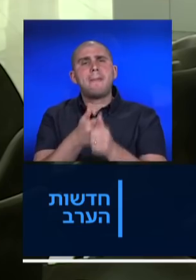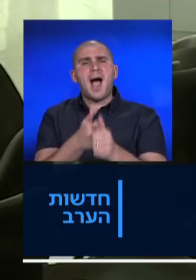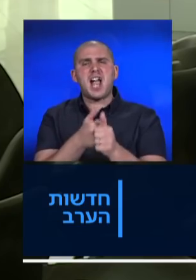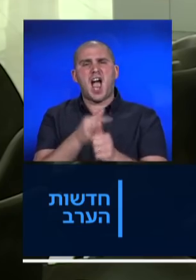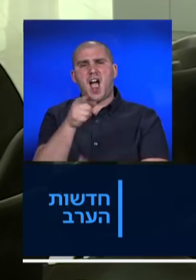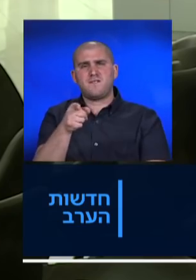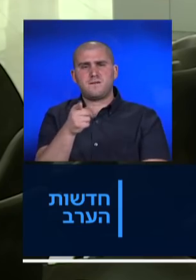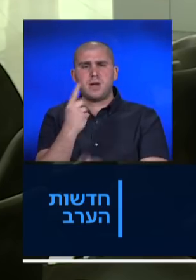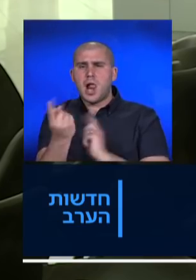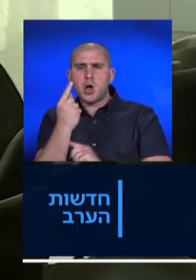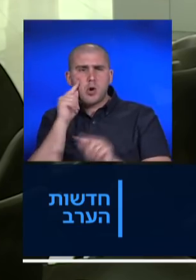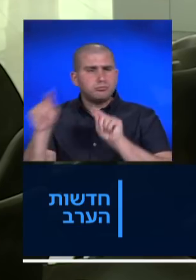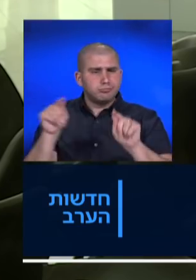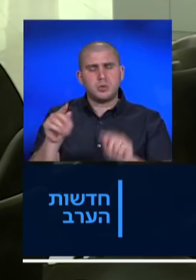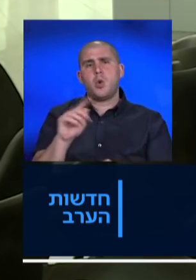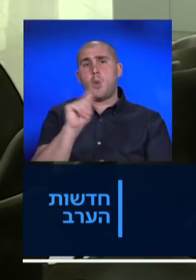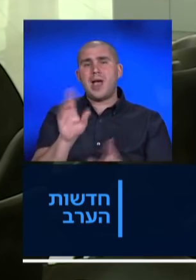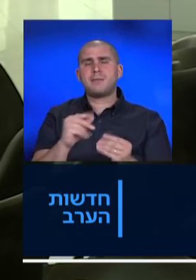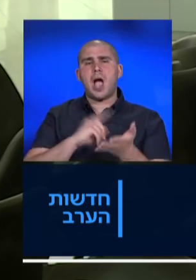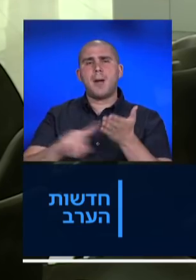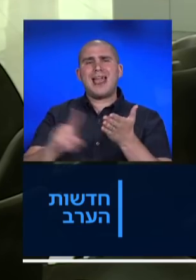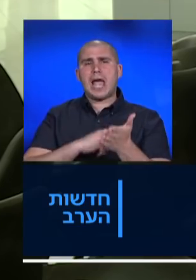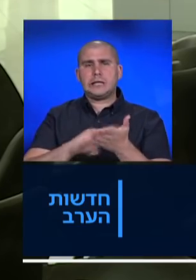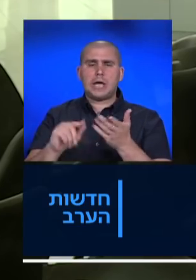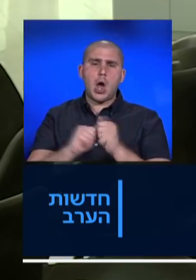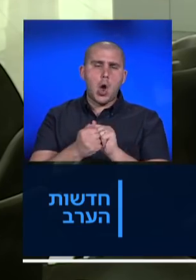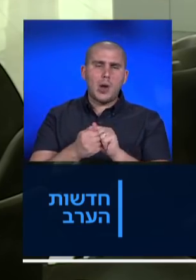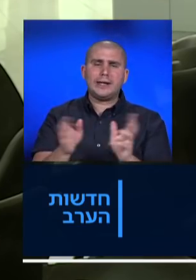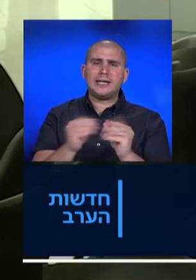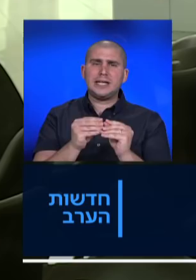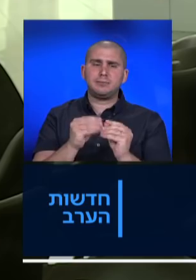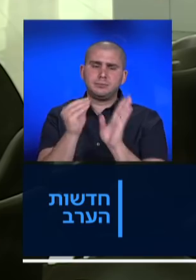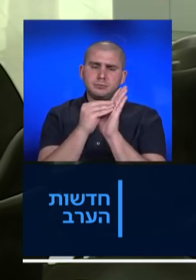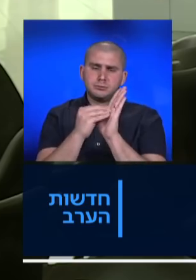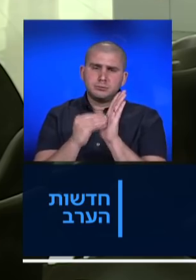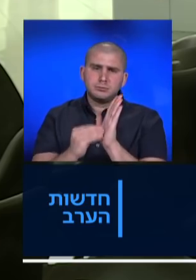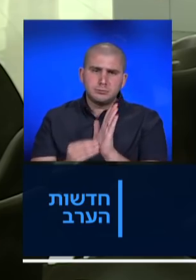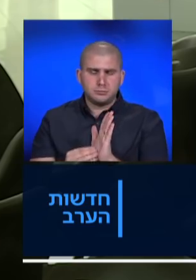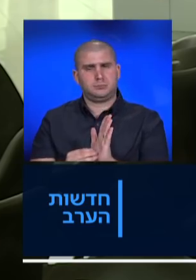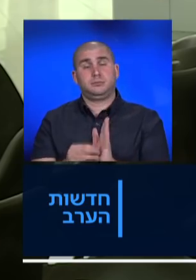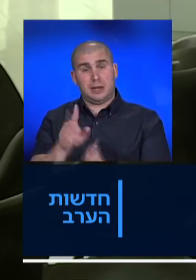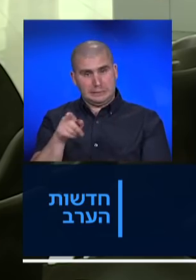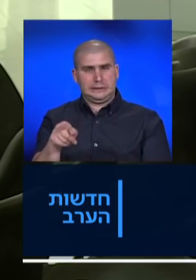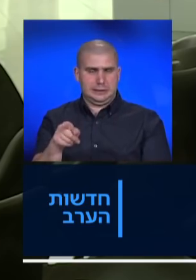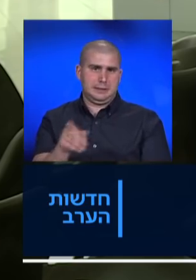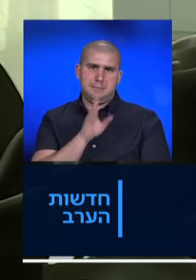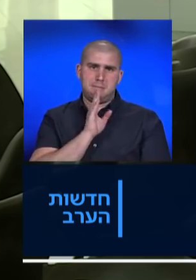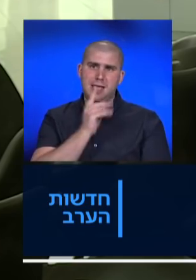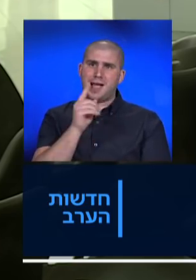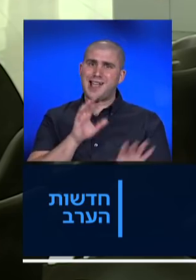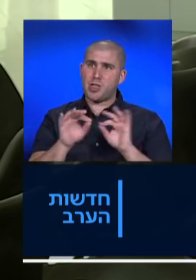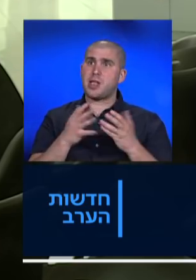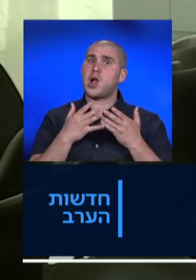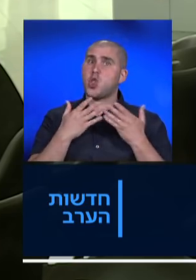אולי באמצעות אפליקציה יישומון או באמצעות רישום ידני. גם זה באחד הקניונים הגדולים אומרים